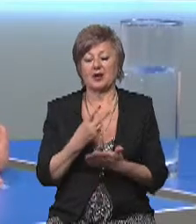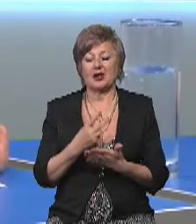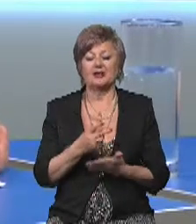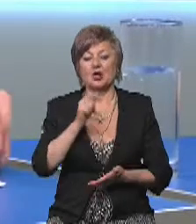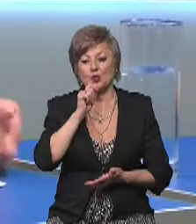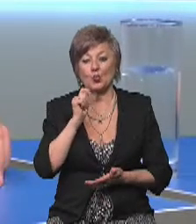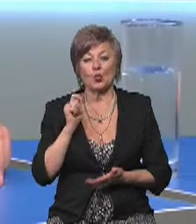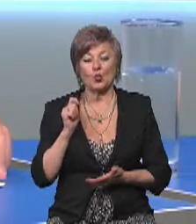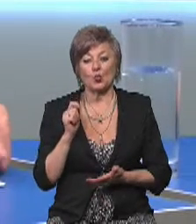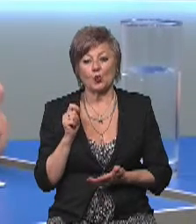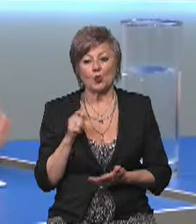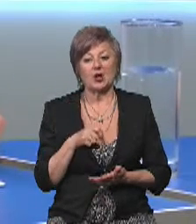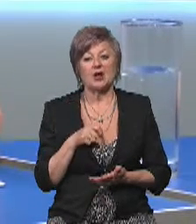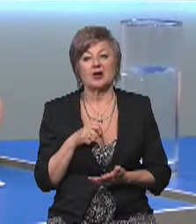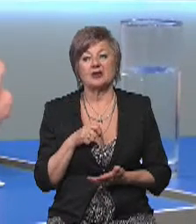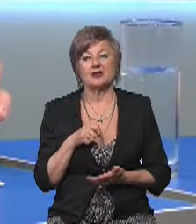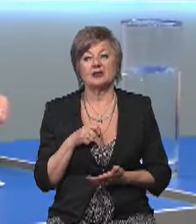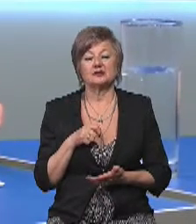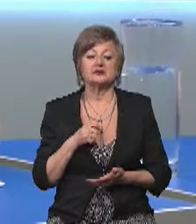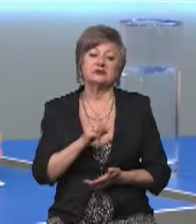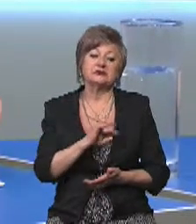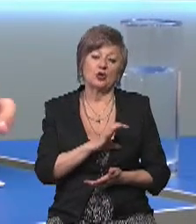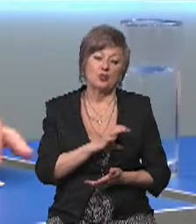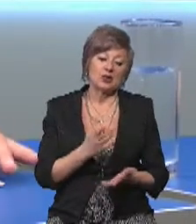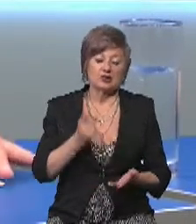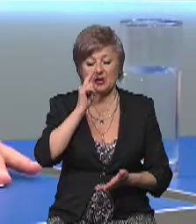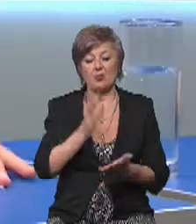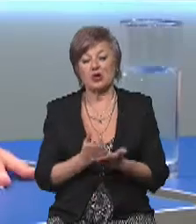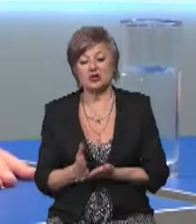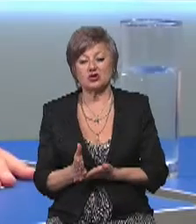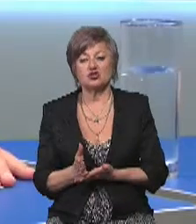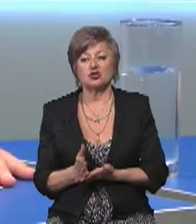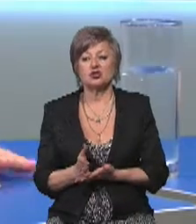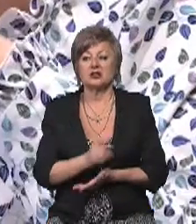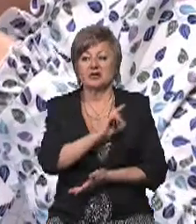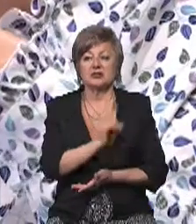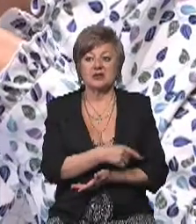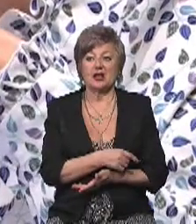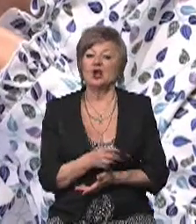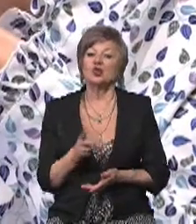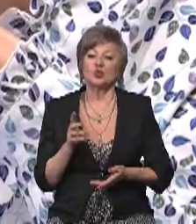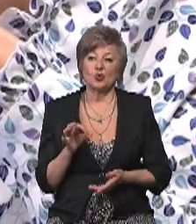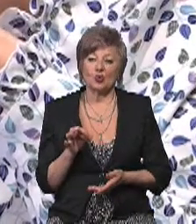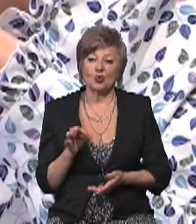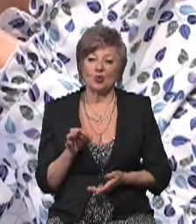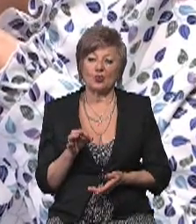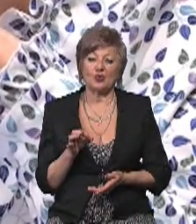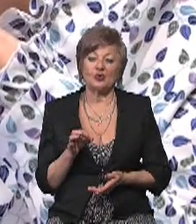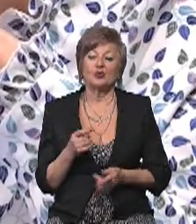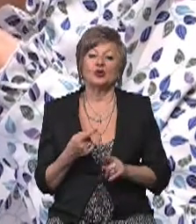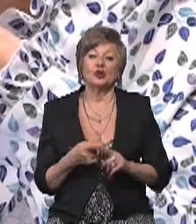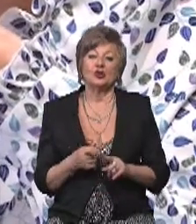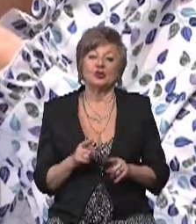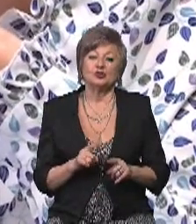українські і олігархічні, і політичні сили. Але саме